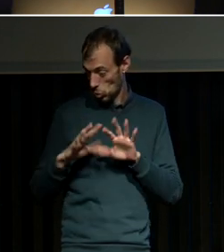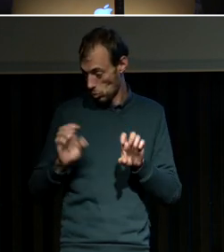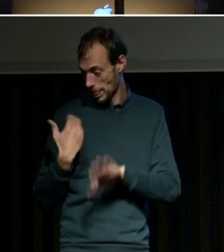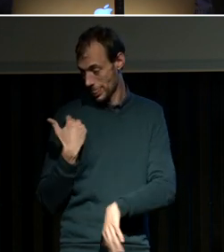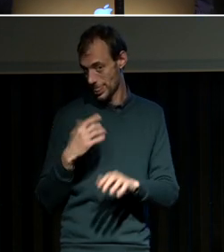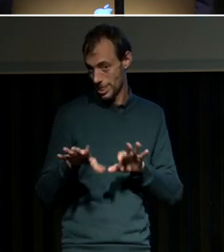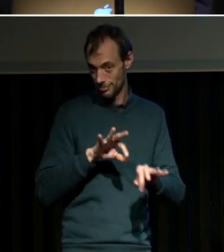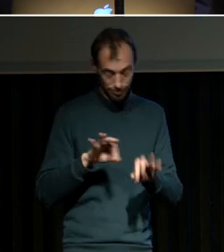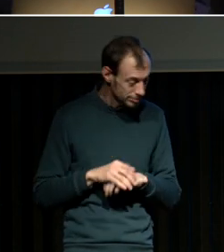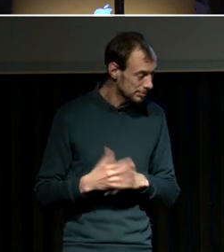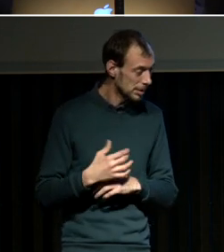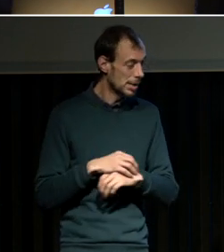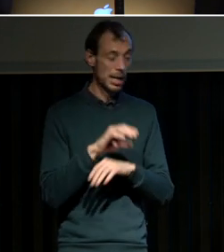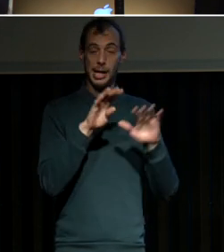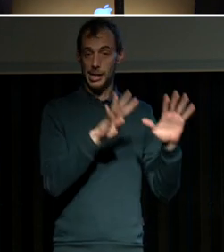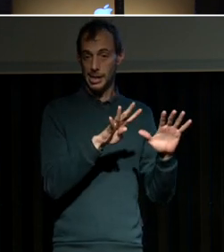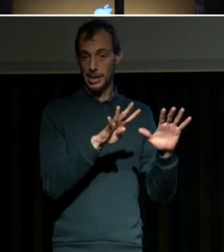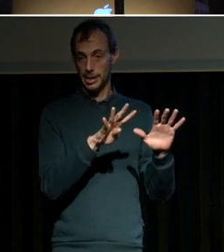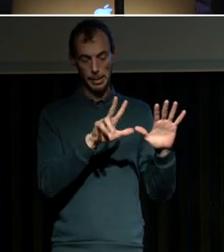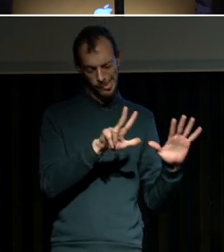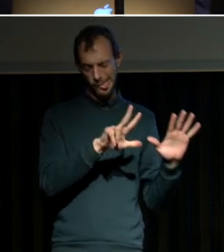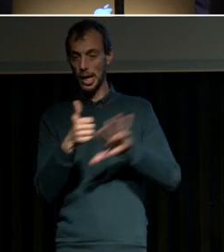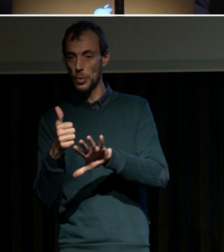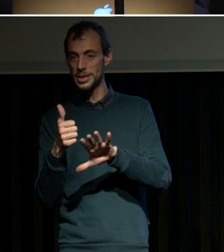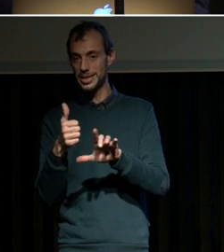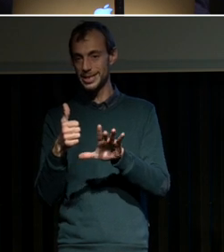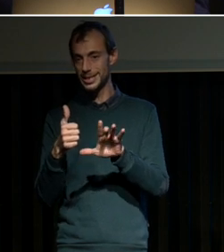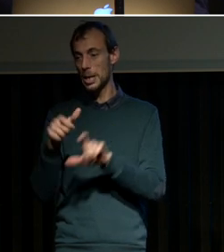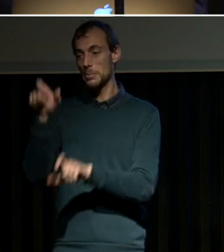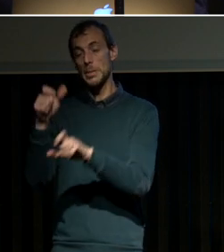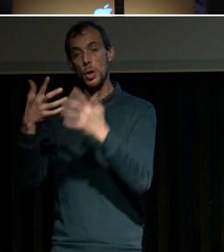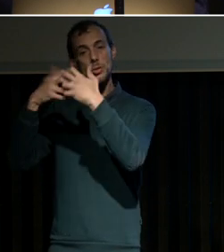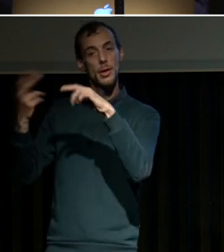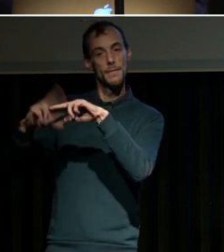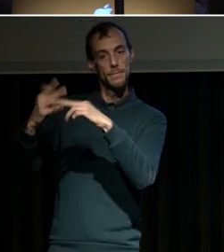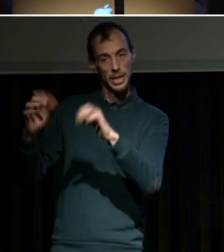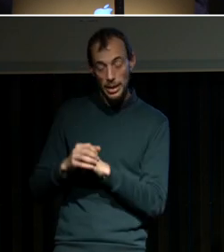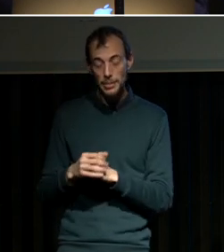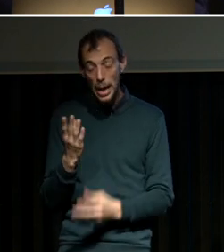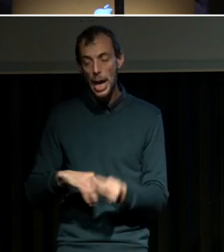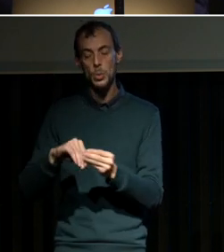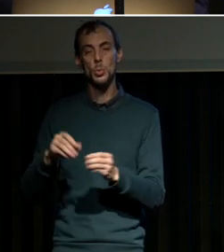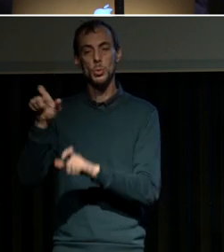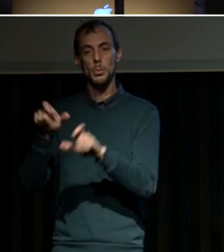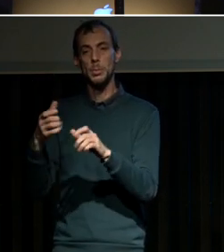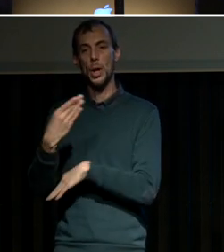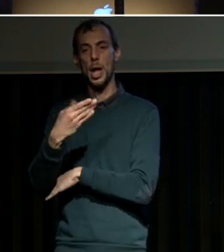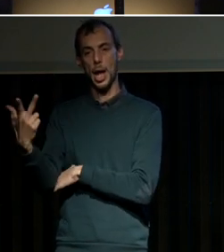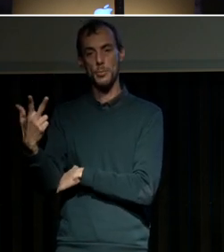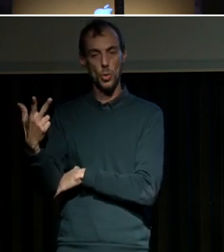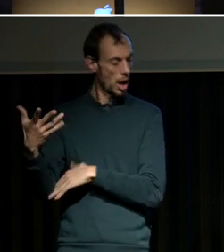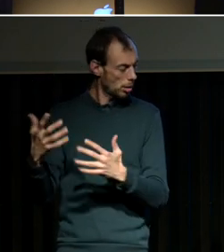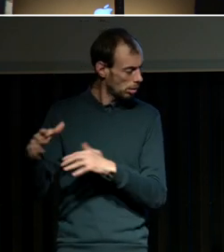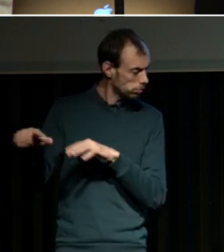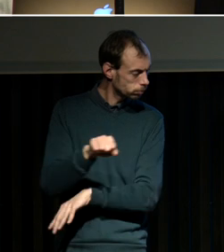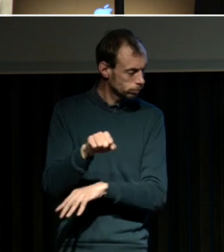état de mort encéphalique et 9 donneurs M3. Donc ça veut dire que si on additionne déjà ces deux chiffres, on est pratiquement à 100 donneurs, ce qui